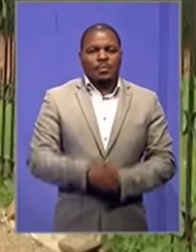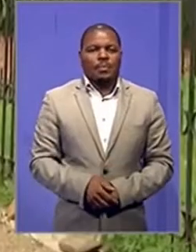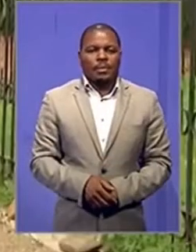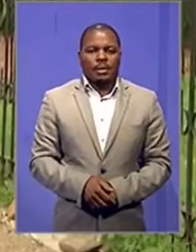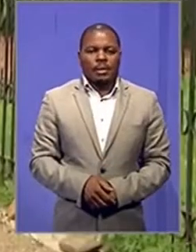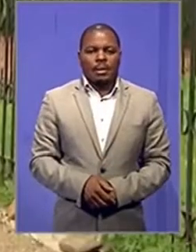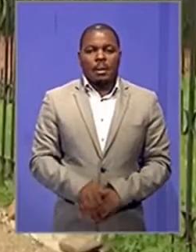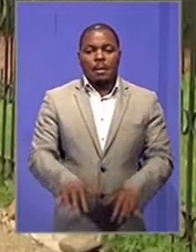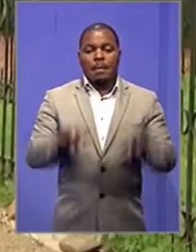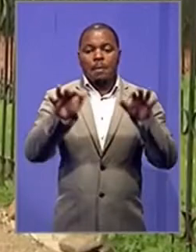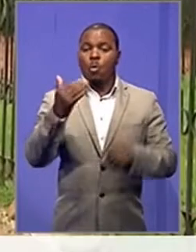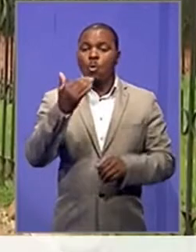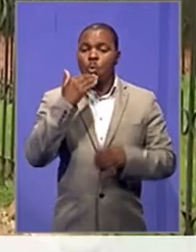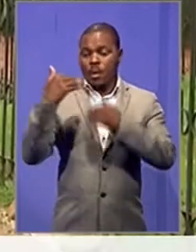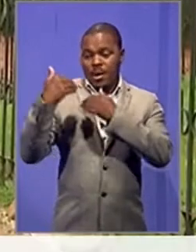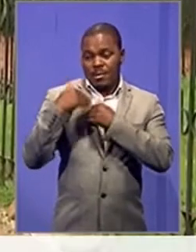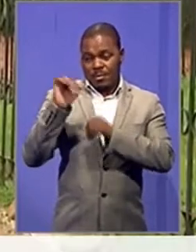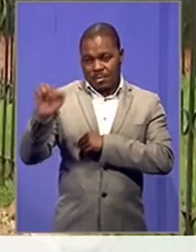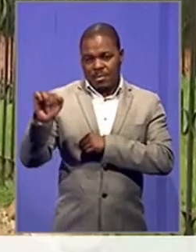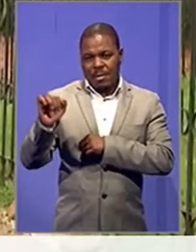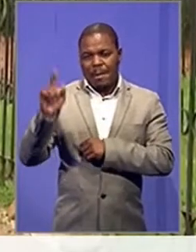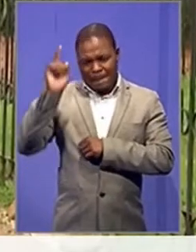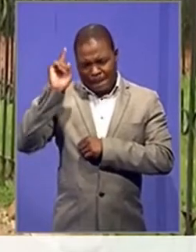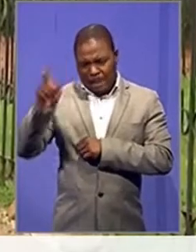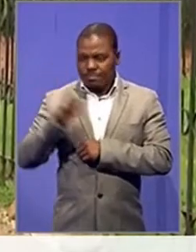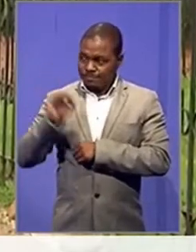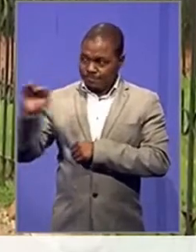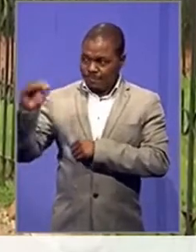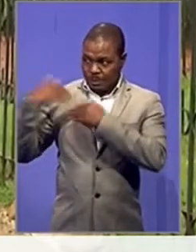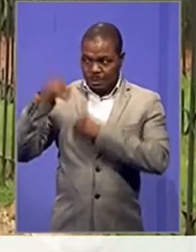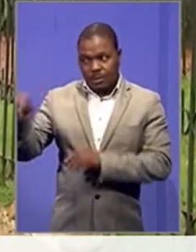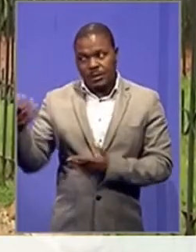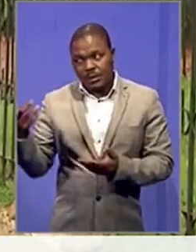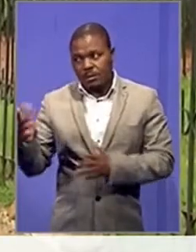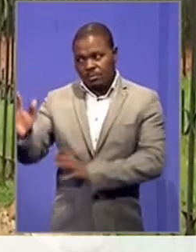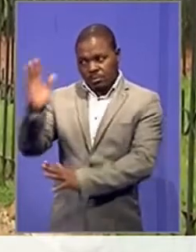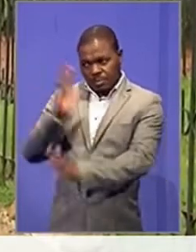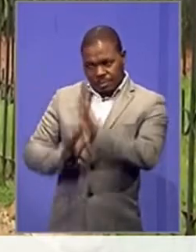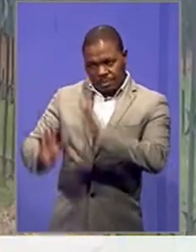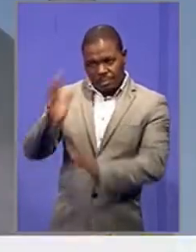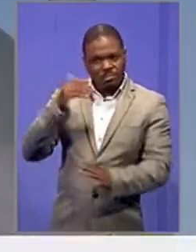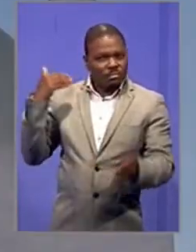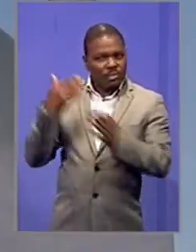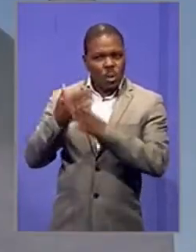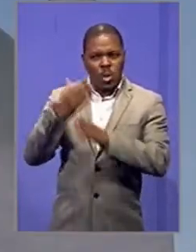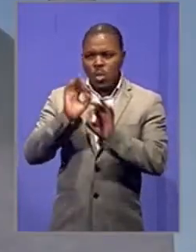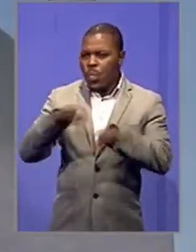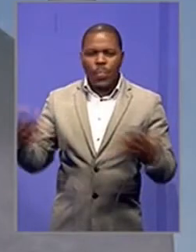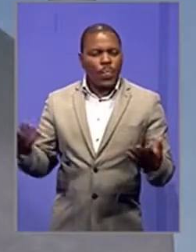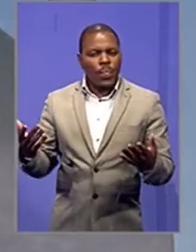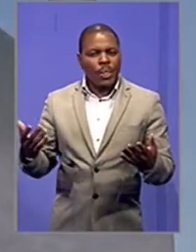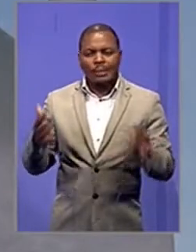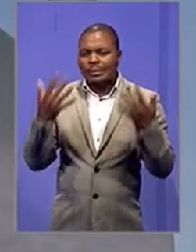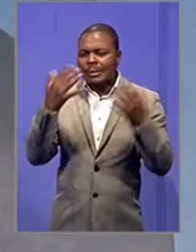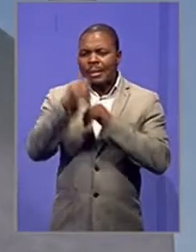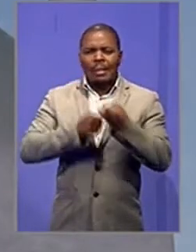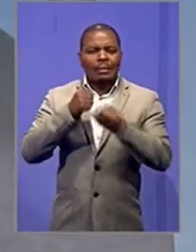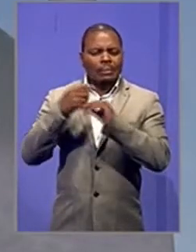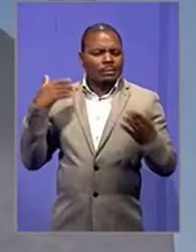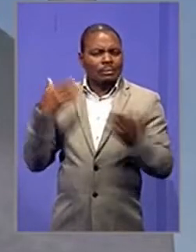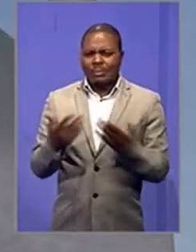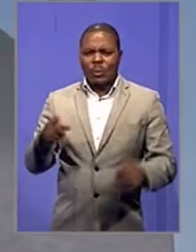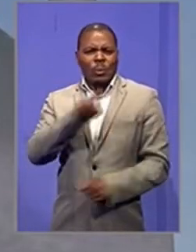responsible for etsa mosebetsi tlamehile ba account ka mantsamang ba re bolelle hore hobaneng ba sa kgona ho etsa mosebetsi 10 years down the line